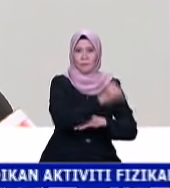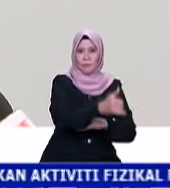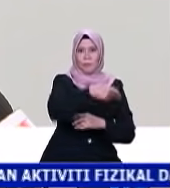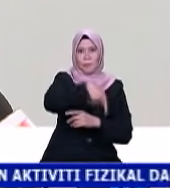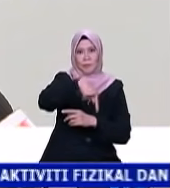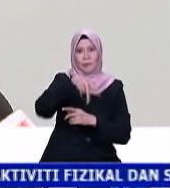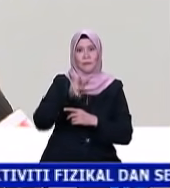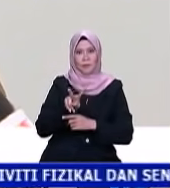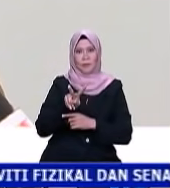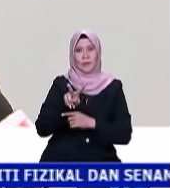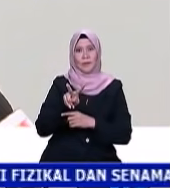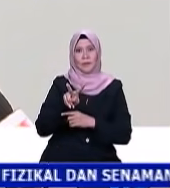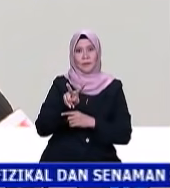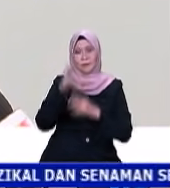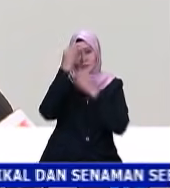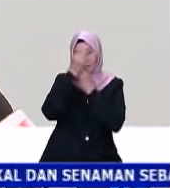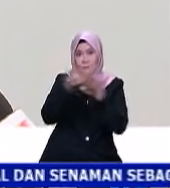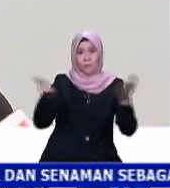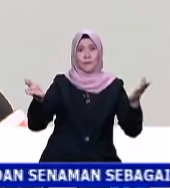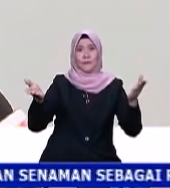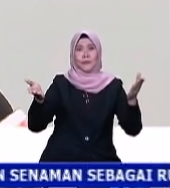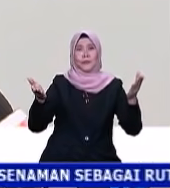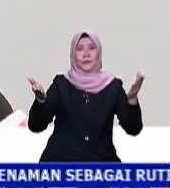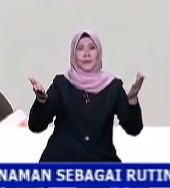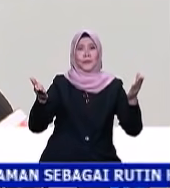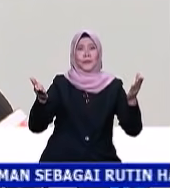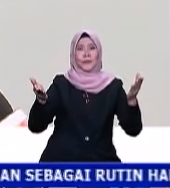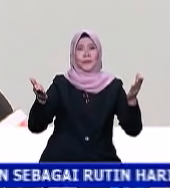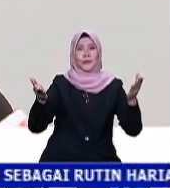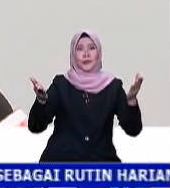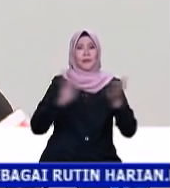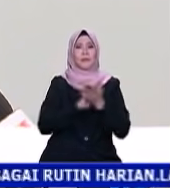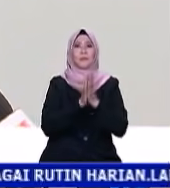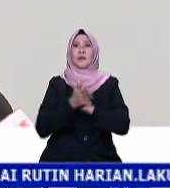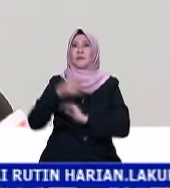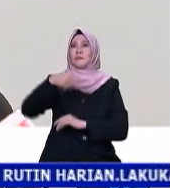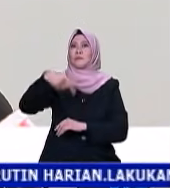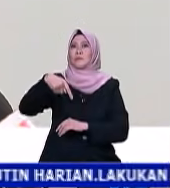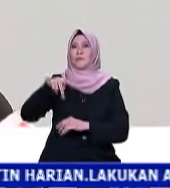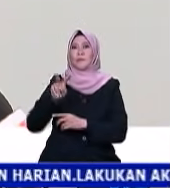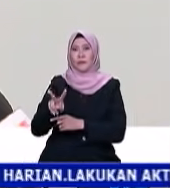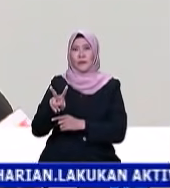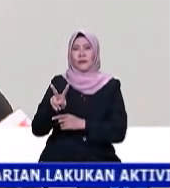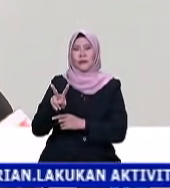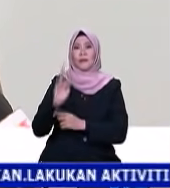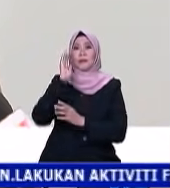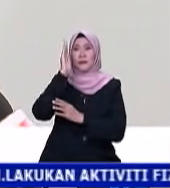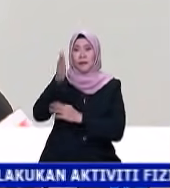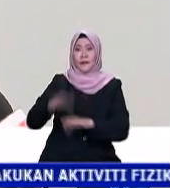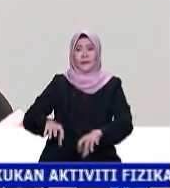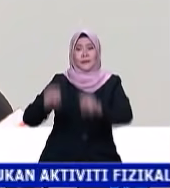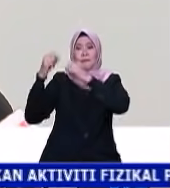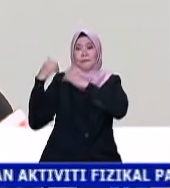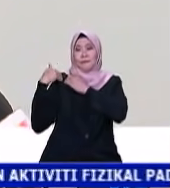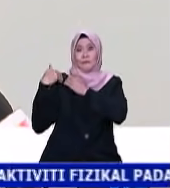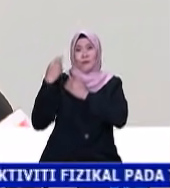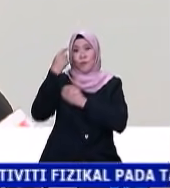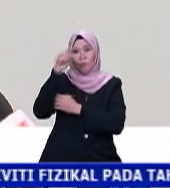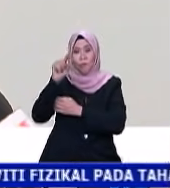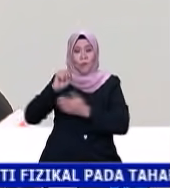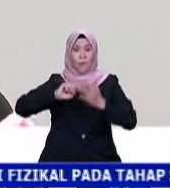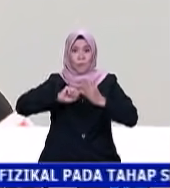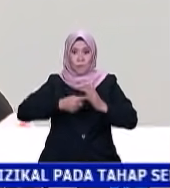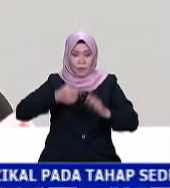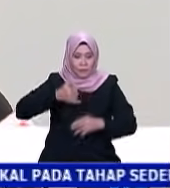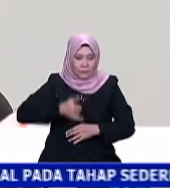telah pun kita umumkan sebagai PPV yang akan mengendalikan walk-in